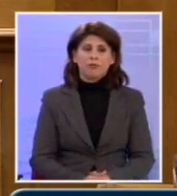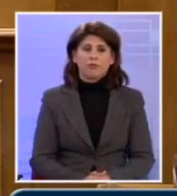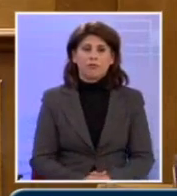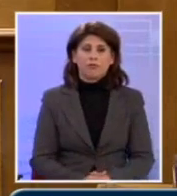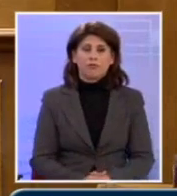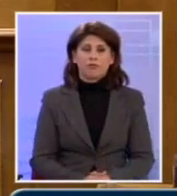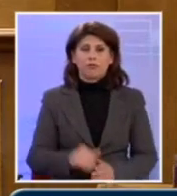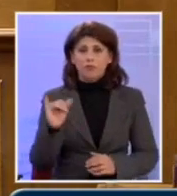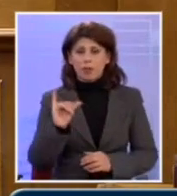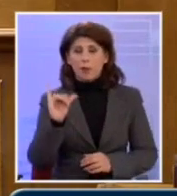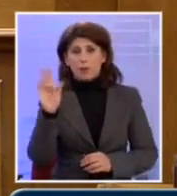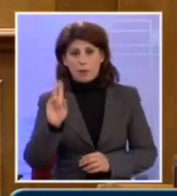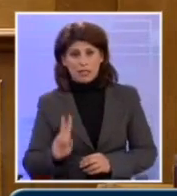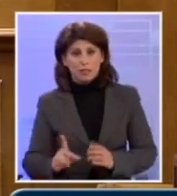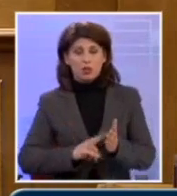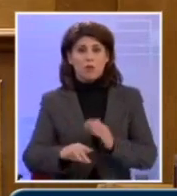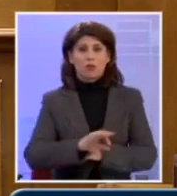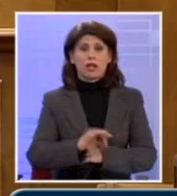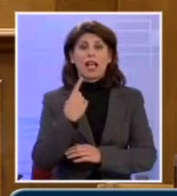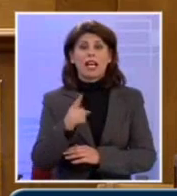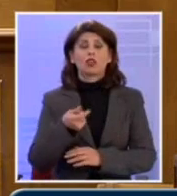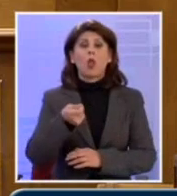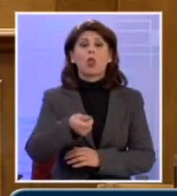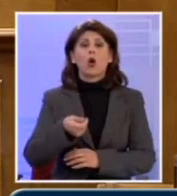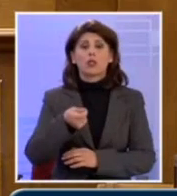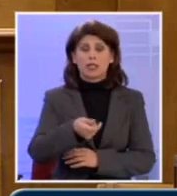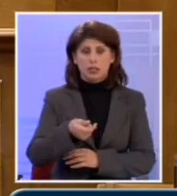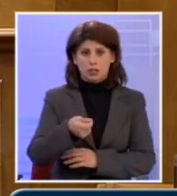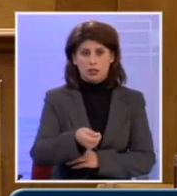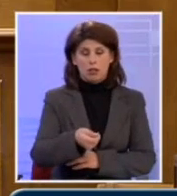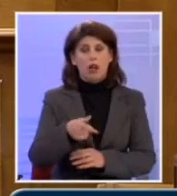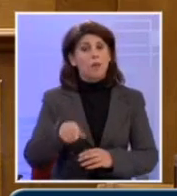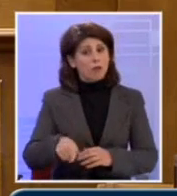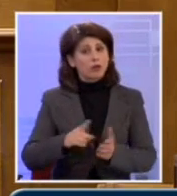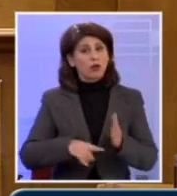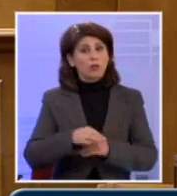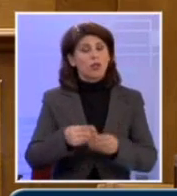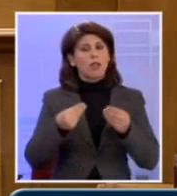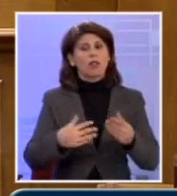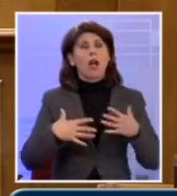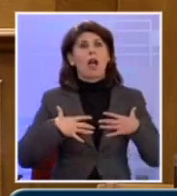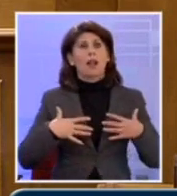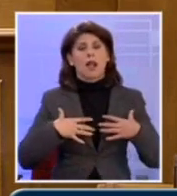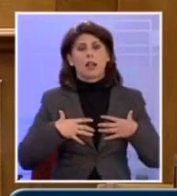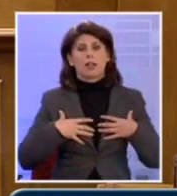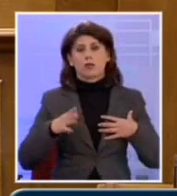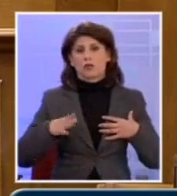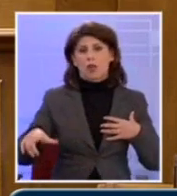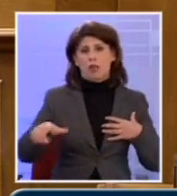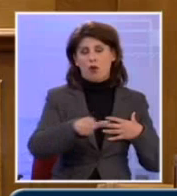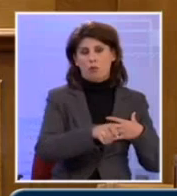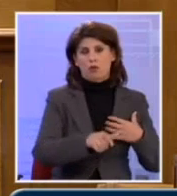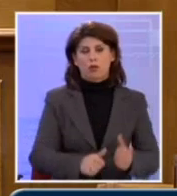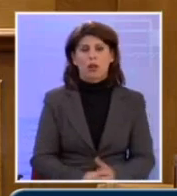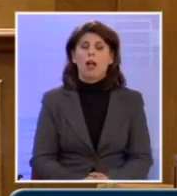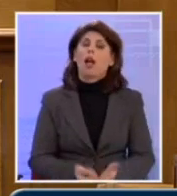Πέμπτη και Παρασκευή με το νομοσχέδιο για τις 100 δόσεις που θα δώσει ανάσα στους συμπολίτες μας,